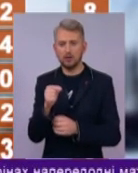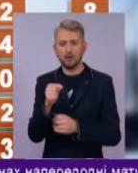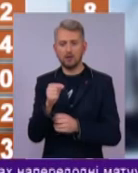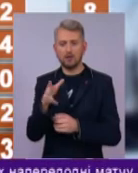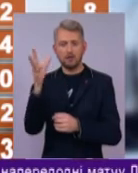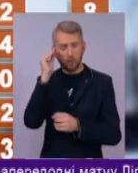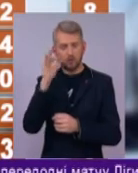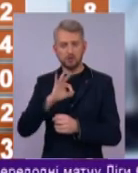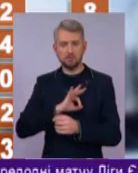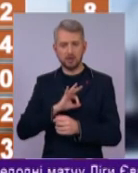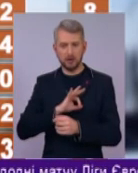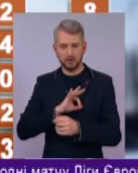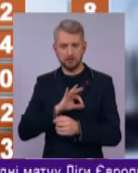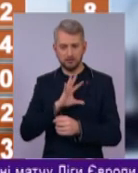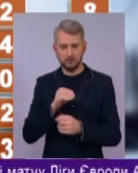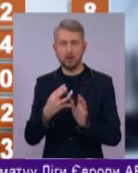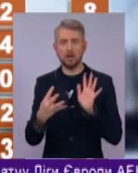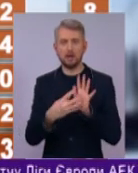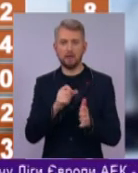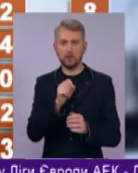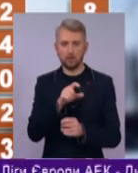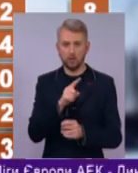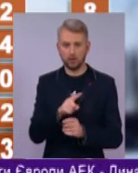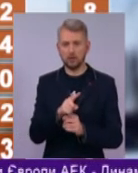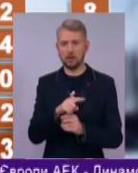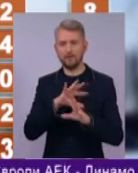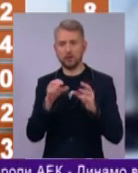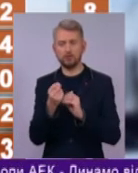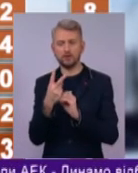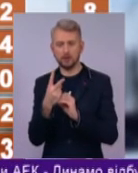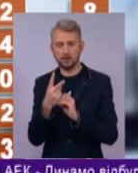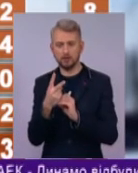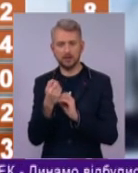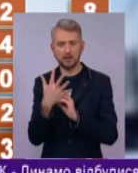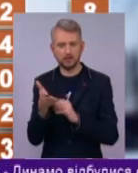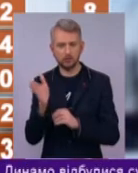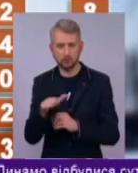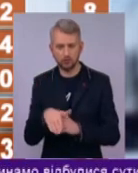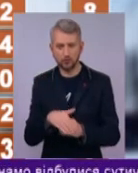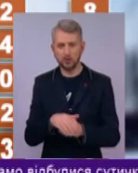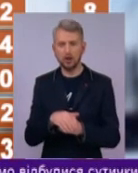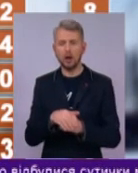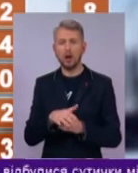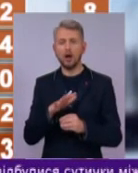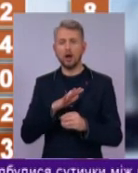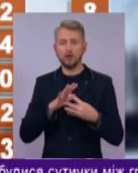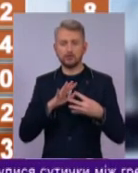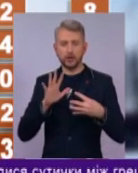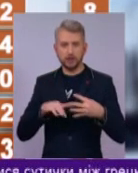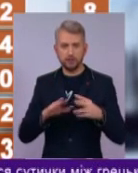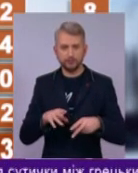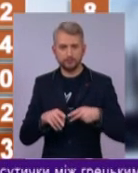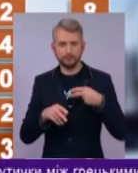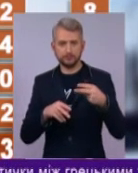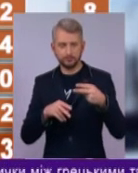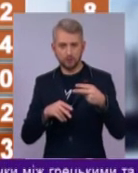враховуючи медаль Савченко, 9 золотих нагород, 12 загалом. Ривок з 4-ї на 2-гу позицію зробила Норвегія,